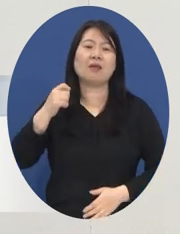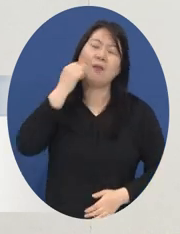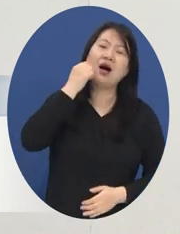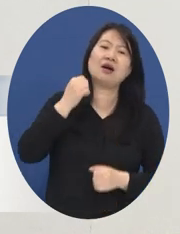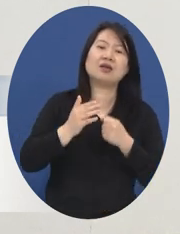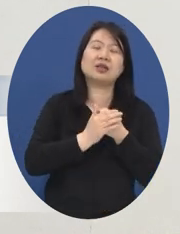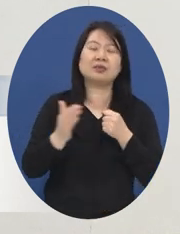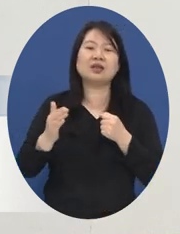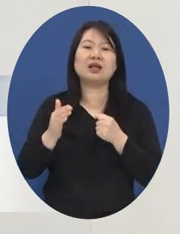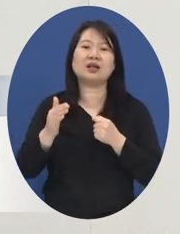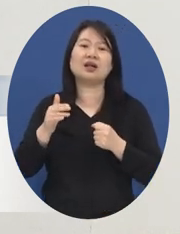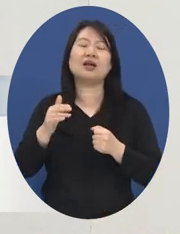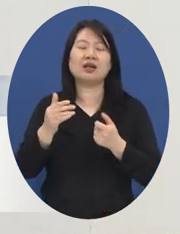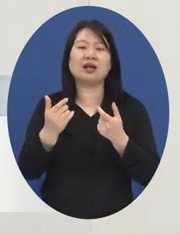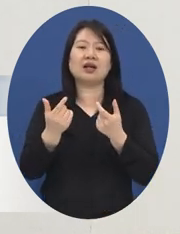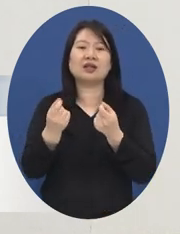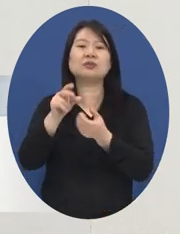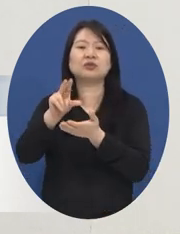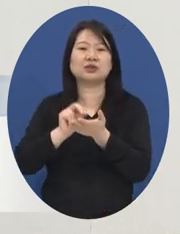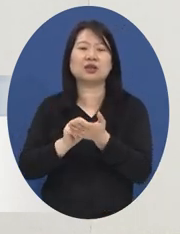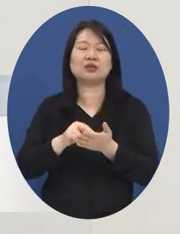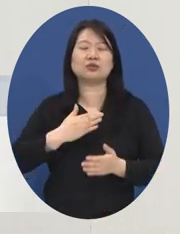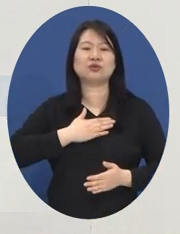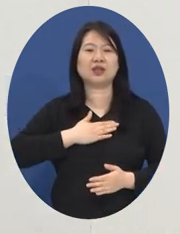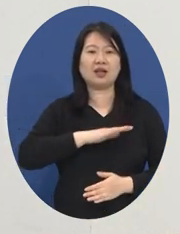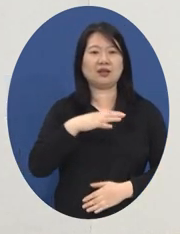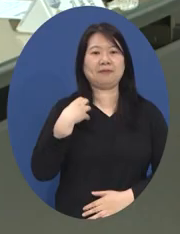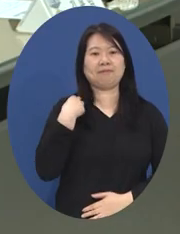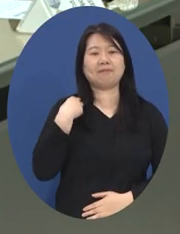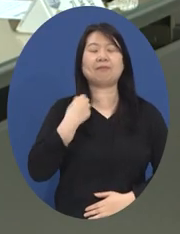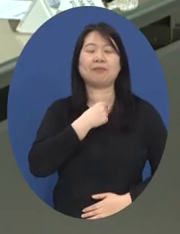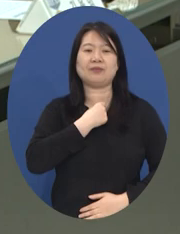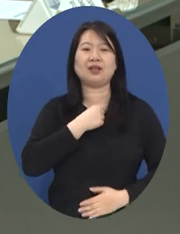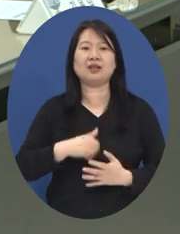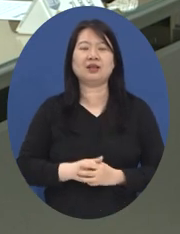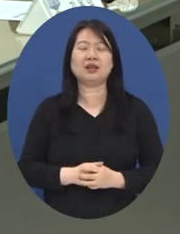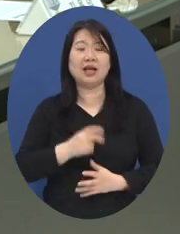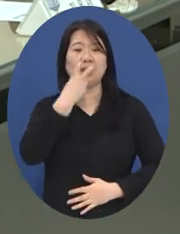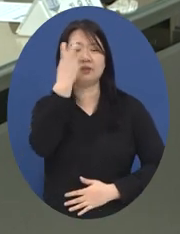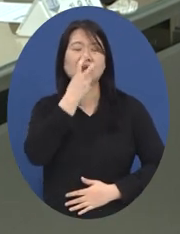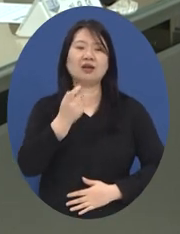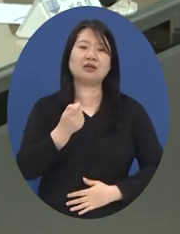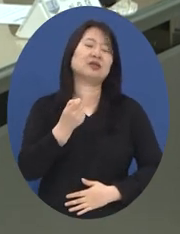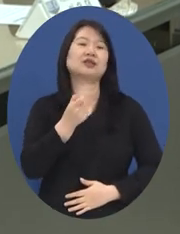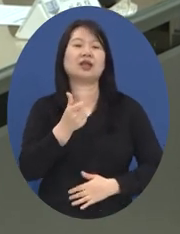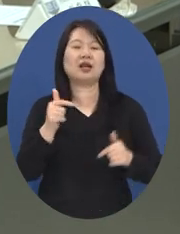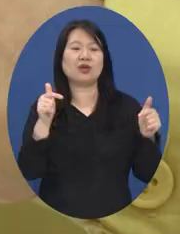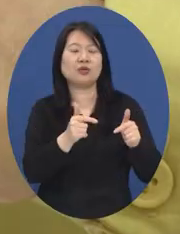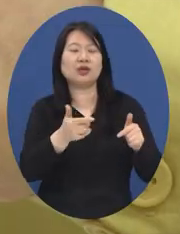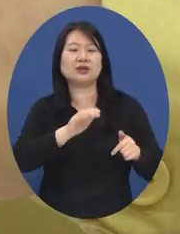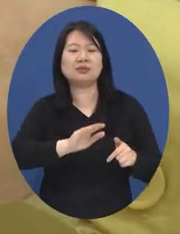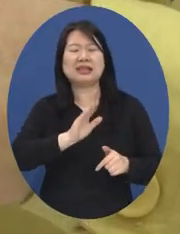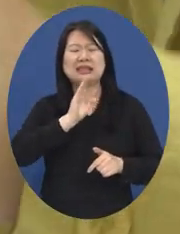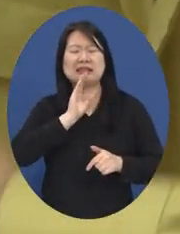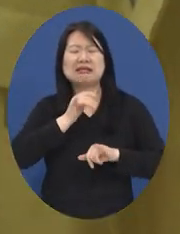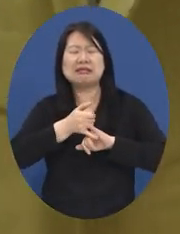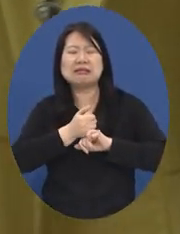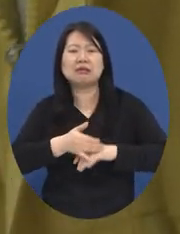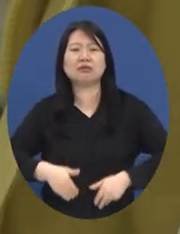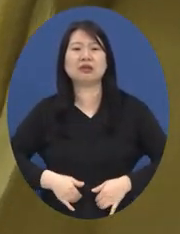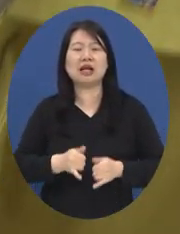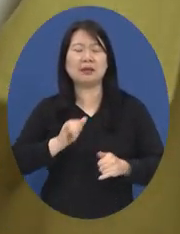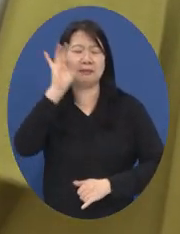좀 우리가 커버하셨으면 좋겠다는 생각이 듭니다. 심사는 최소화돼 정말 필요한 사람을